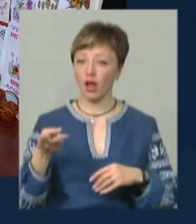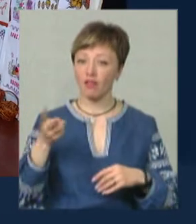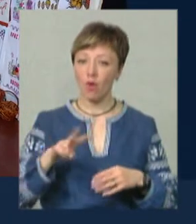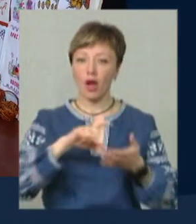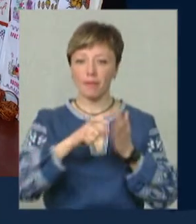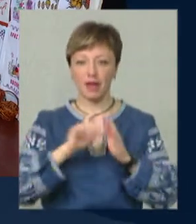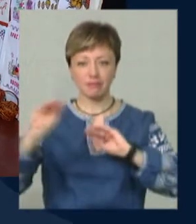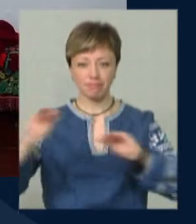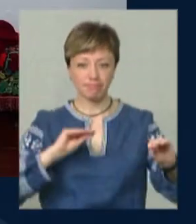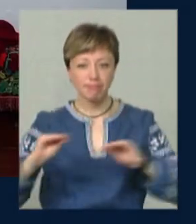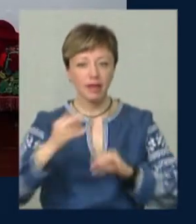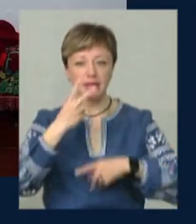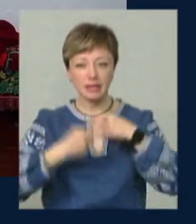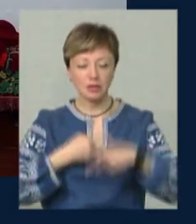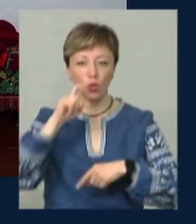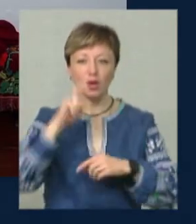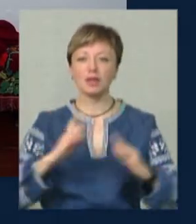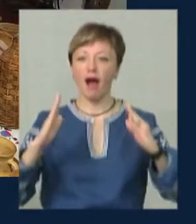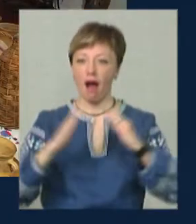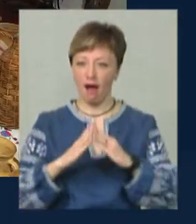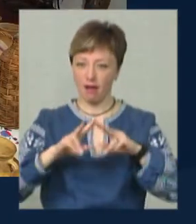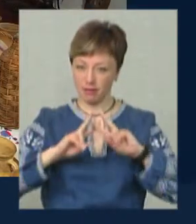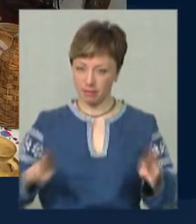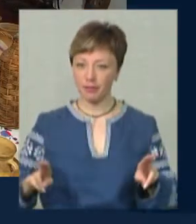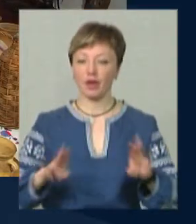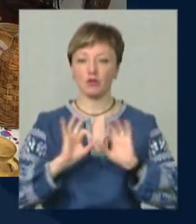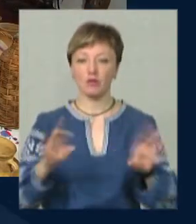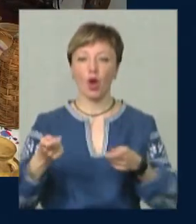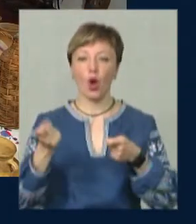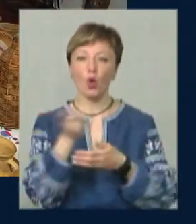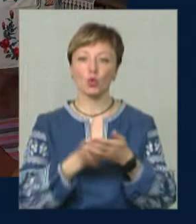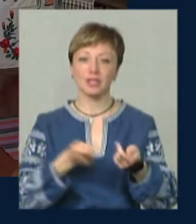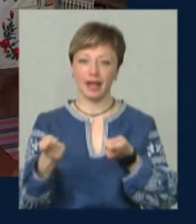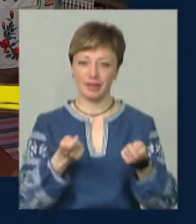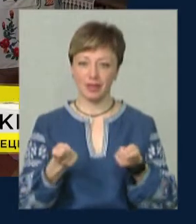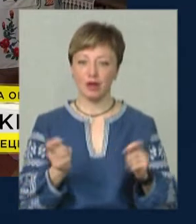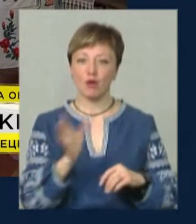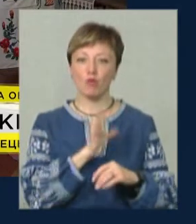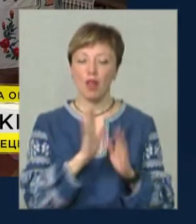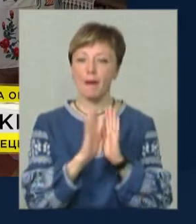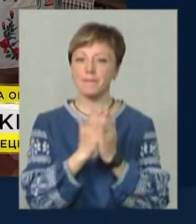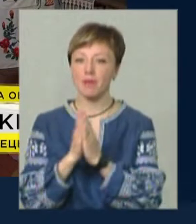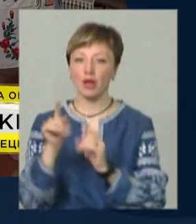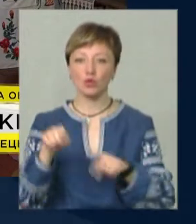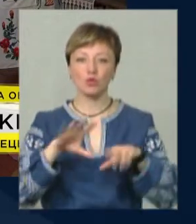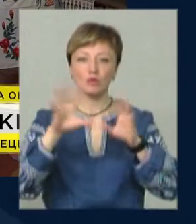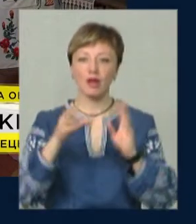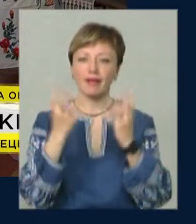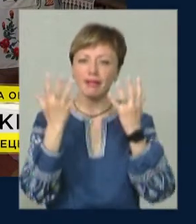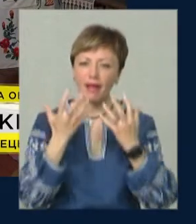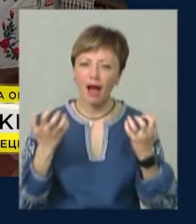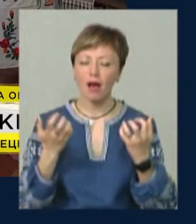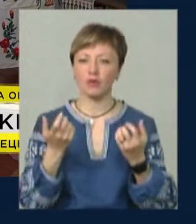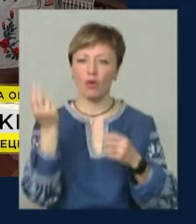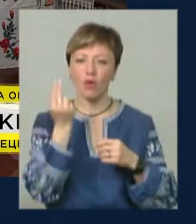кімнатах, стилізованих під традиційну українську хату, розповідає художній керівник Анатолій Кісіль. Була бібліотека, тут стіни були темного кольору,